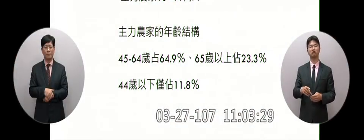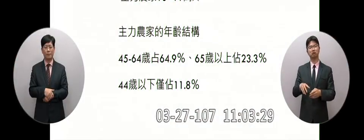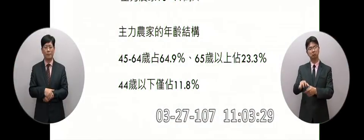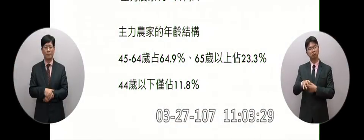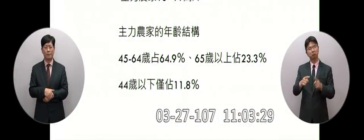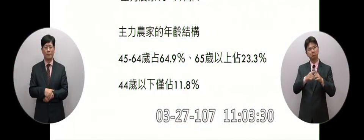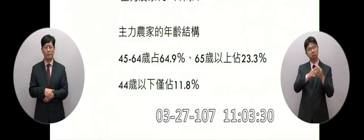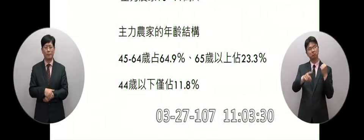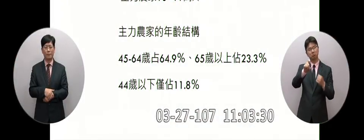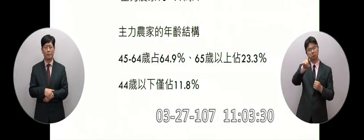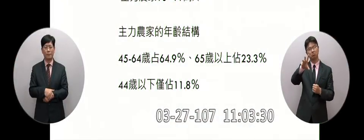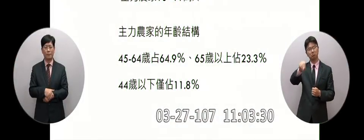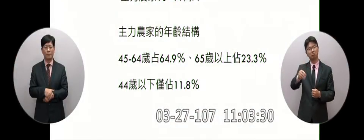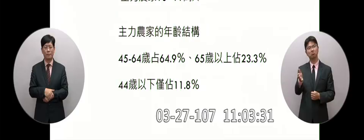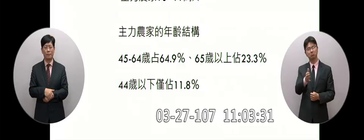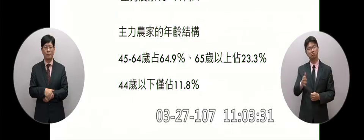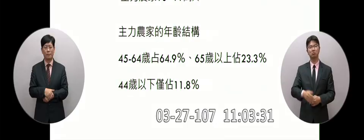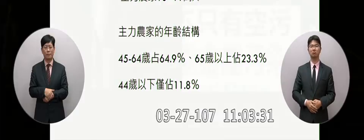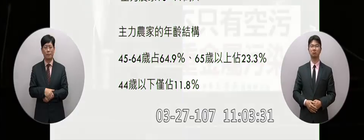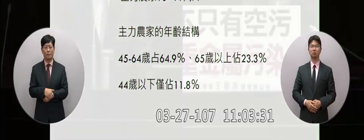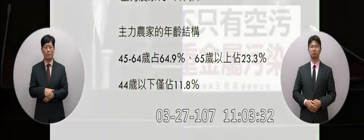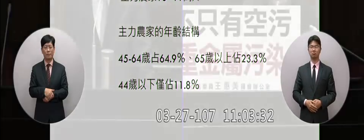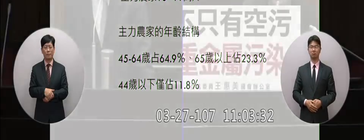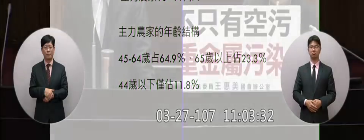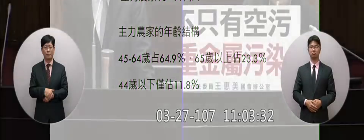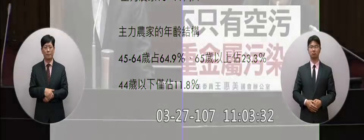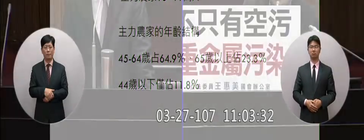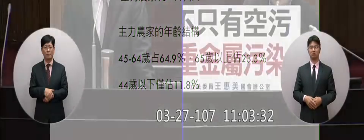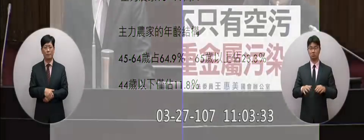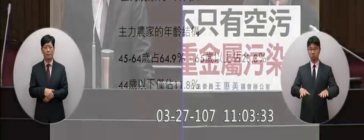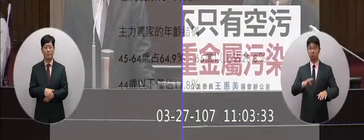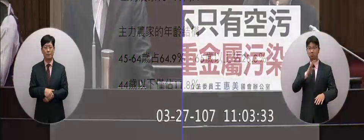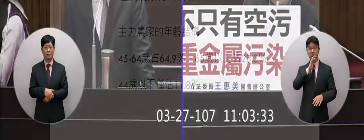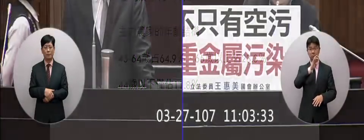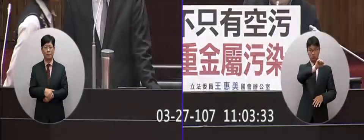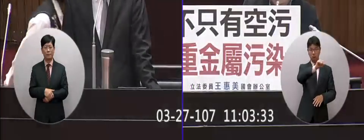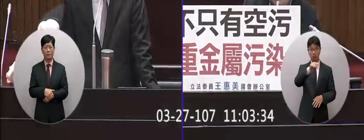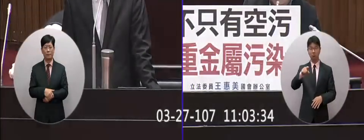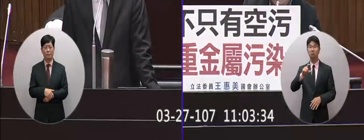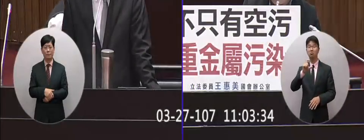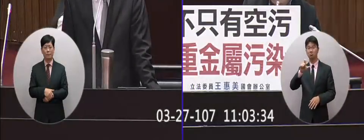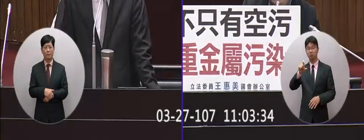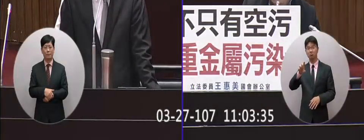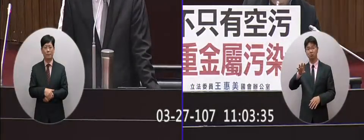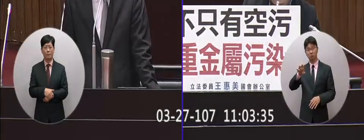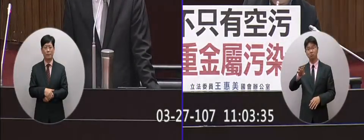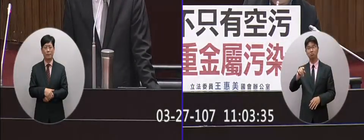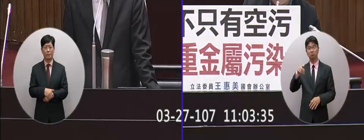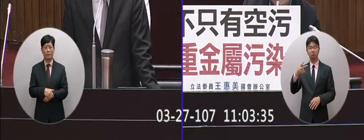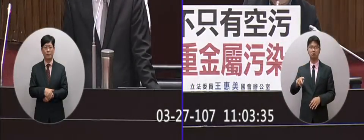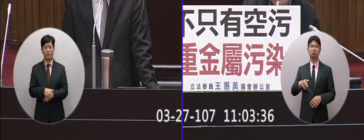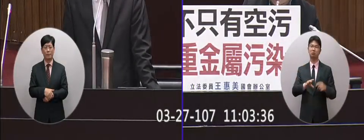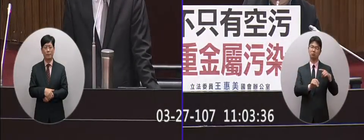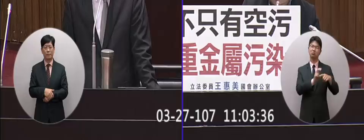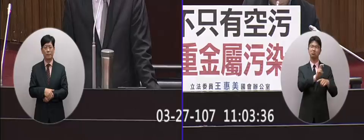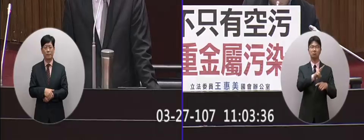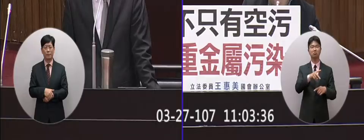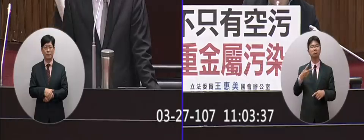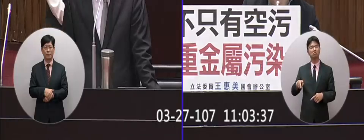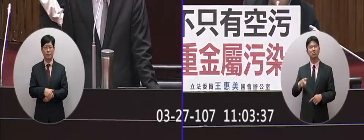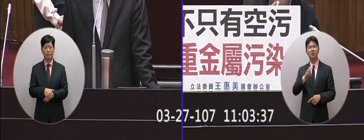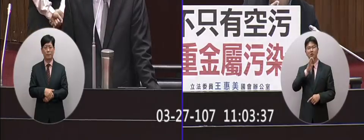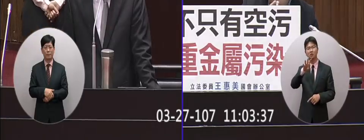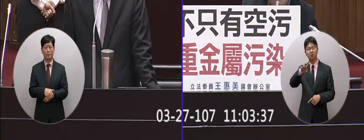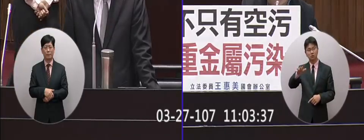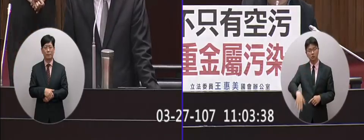10到11万人。那我们呢，现在平均那个有45岁到64岁有64%，65岁是占23%，